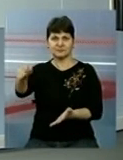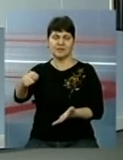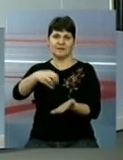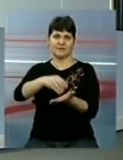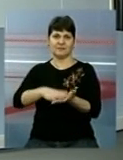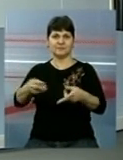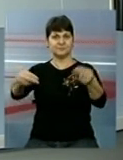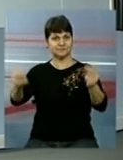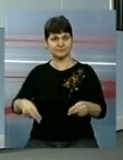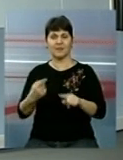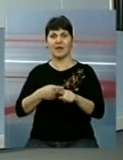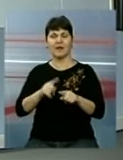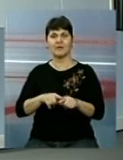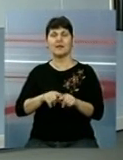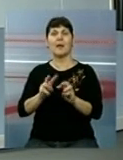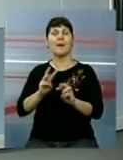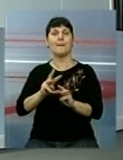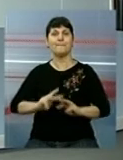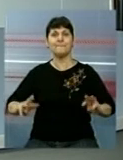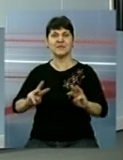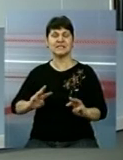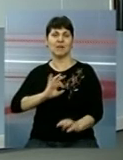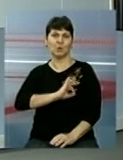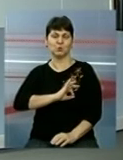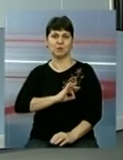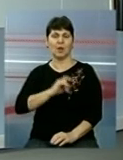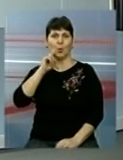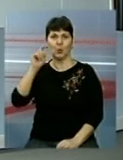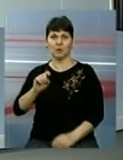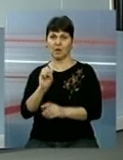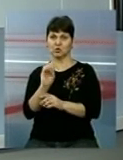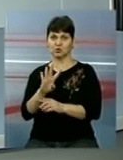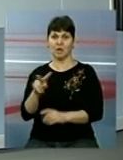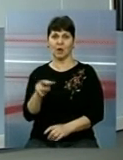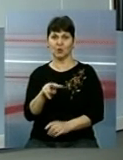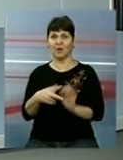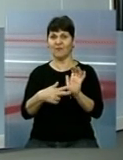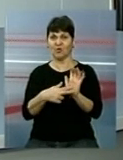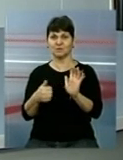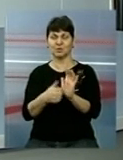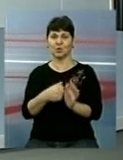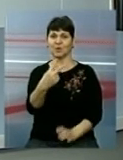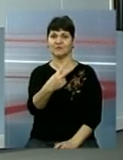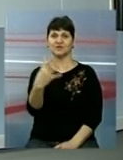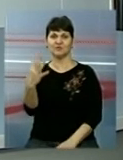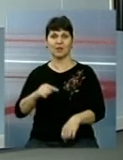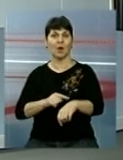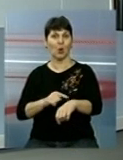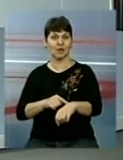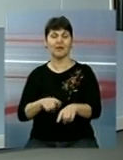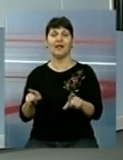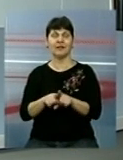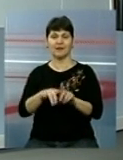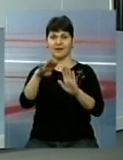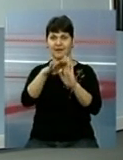шлюб. Акцію проводить Мін'юст України. Вона триватиме 14 лютого з 8 до 24 години. За